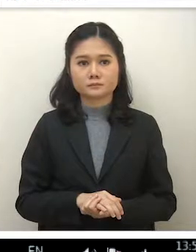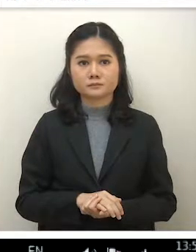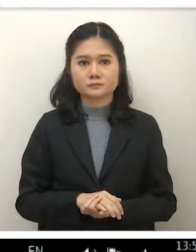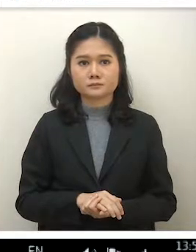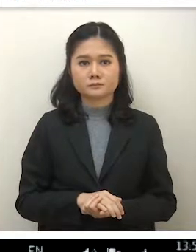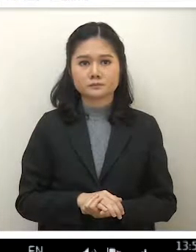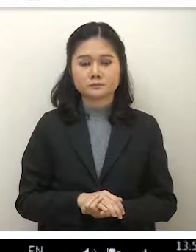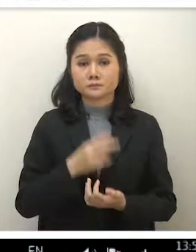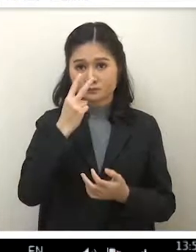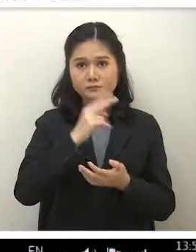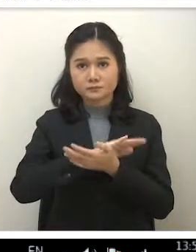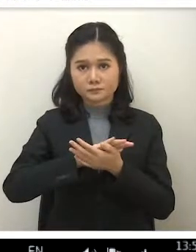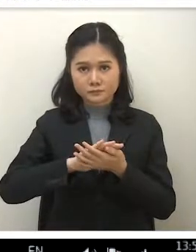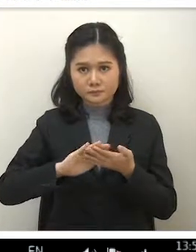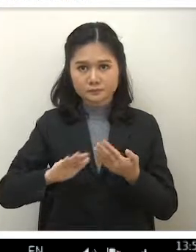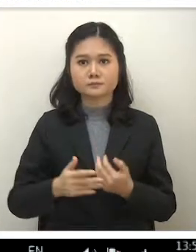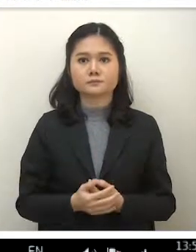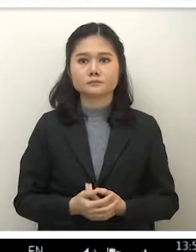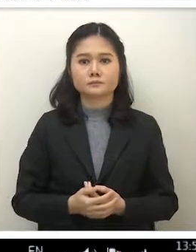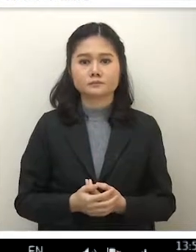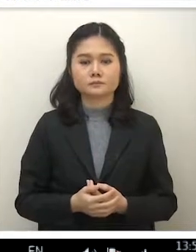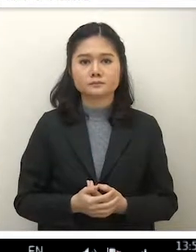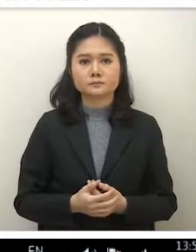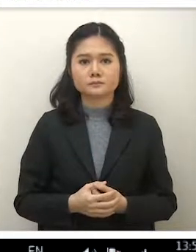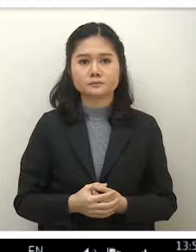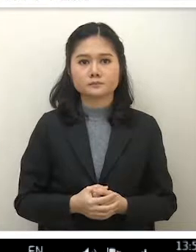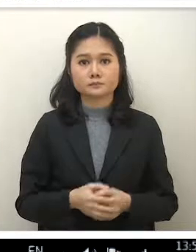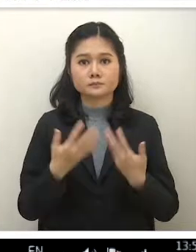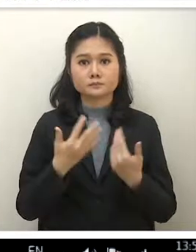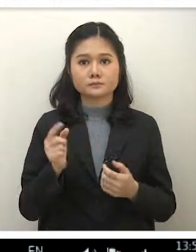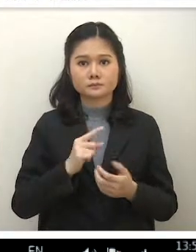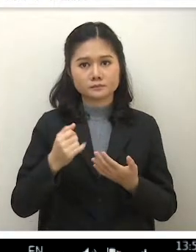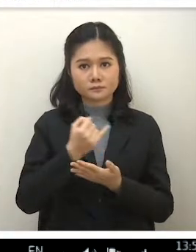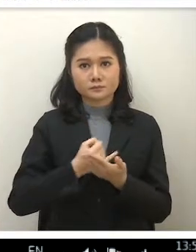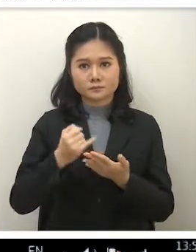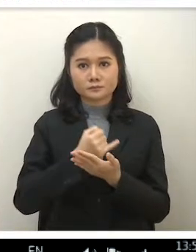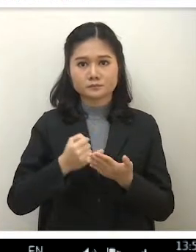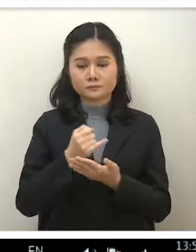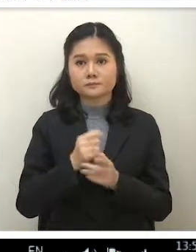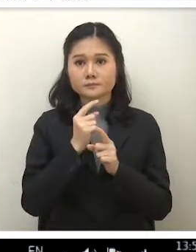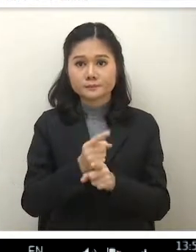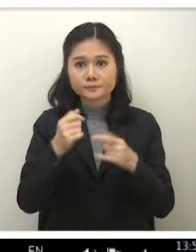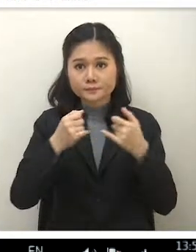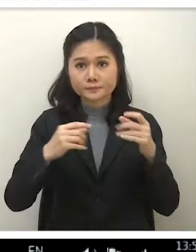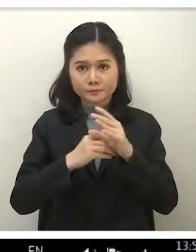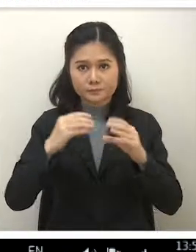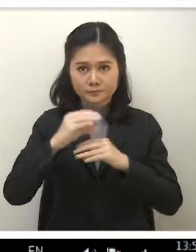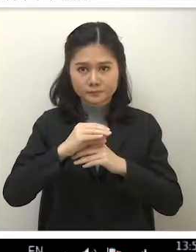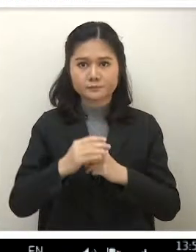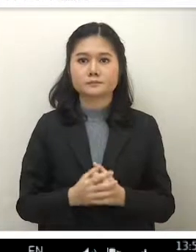โอเคเช็คความเรียบร้อยอีกทีหนึ่งคราวนี้เราก็จะมาวาดภาพตามเส้นโครงล่าง